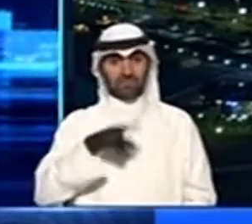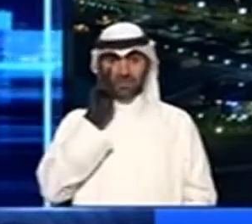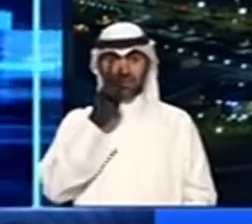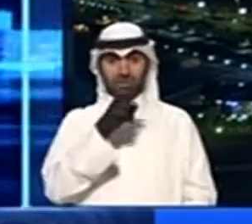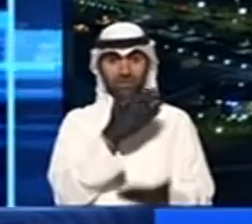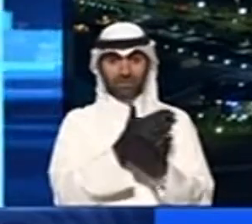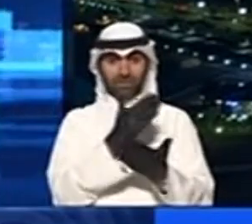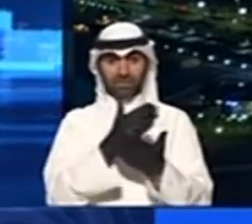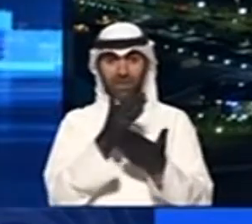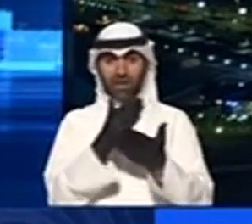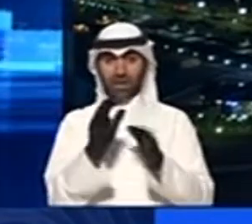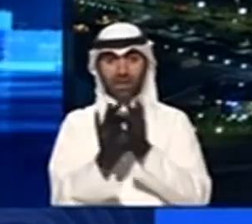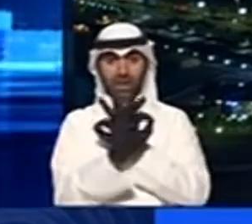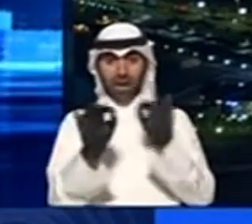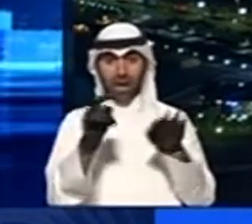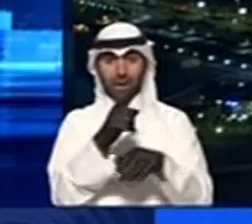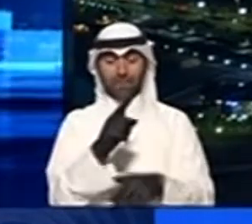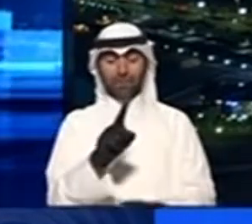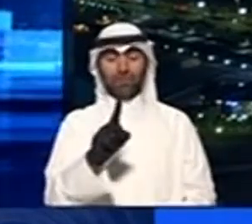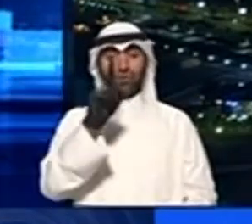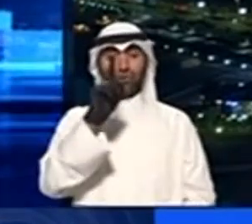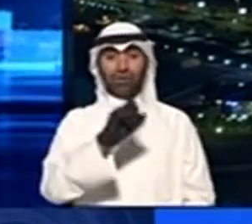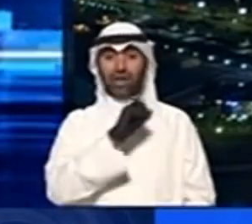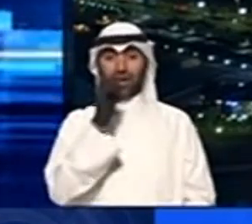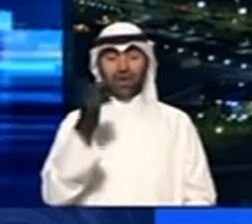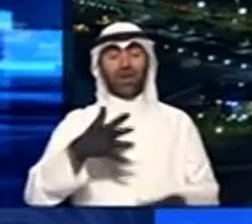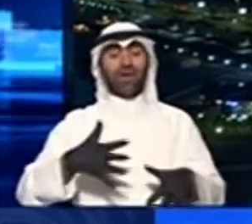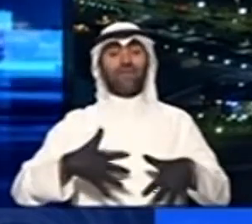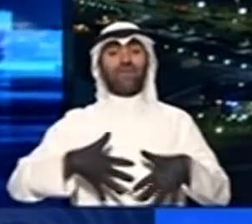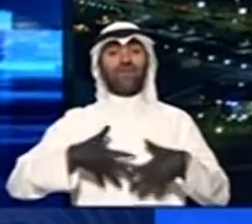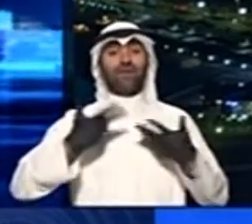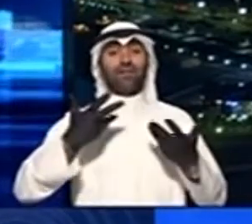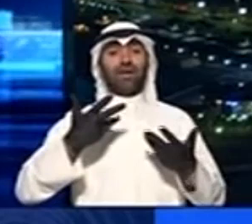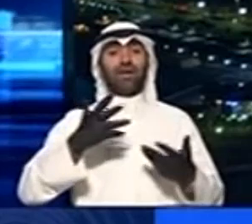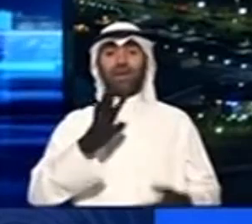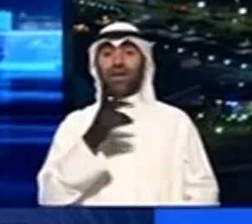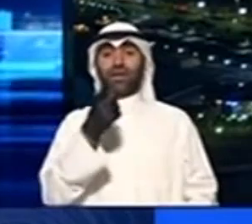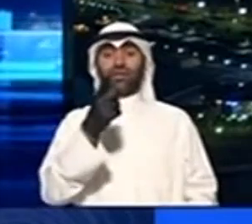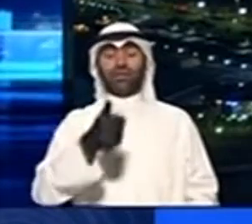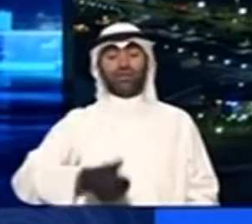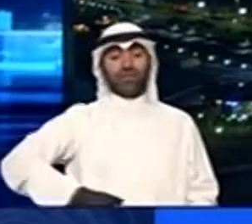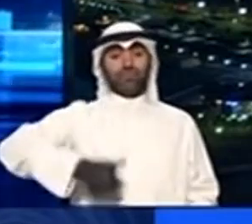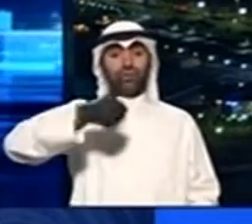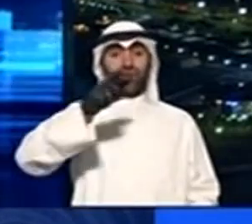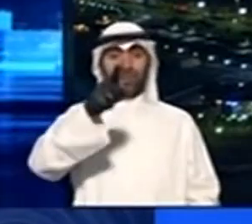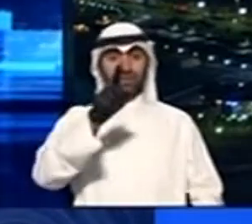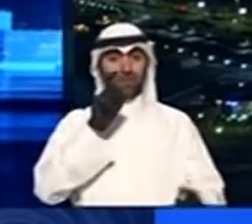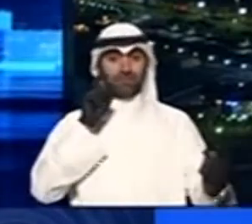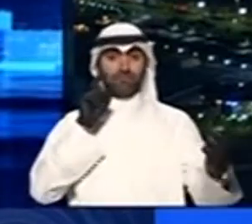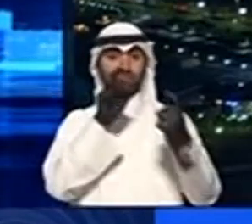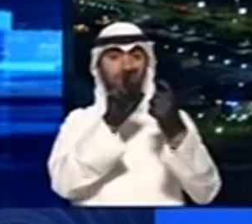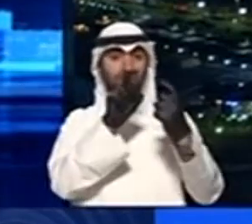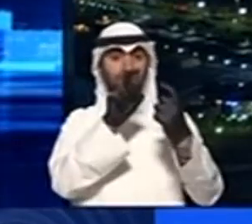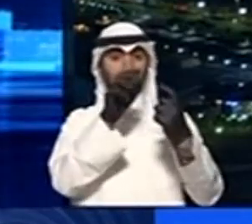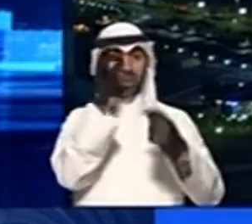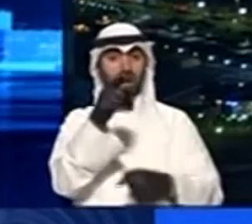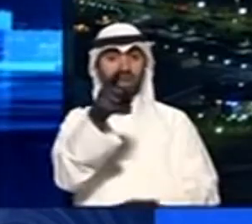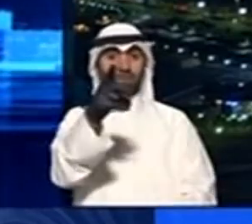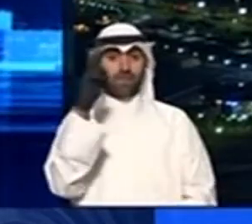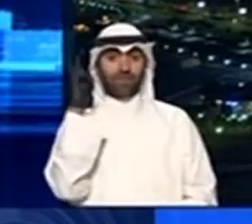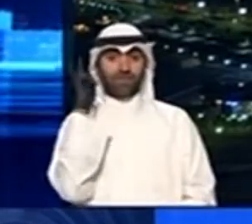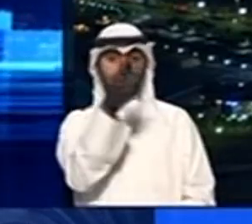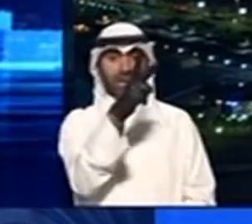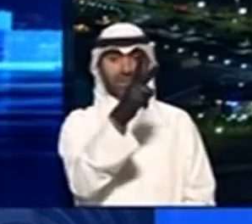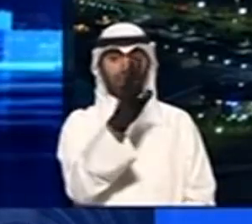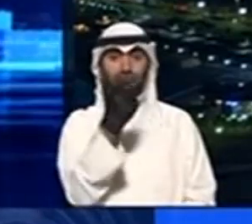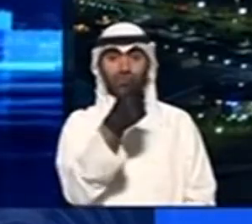في إيصال الرسالة للجمهور الكريم، لأن التحدي أن تصل المعلومة فتستقر في الضمير كمعتقد، ثم تتحول